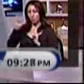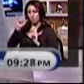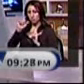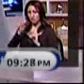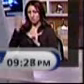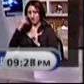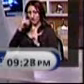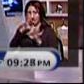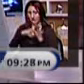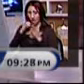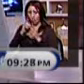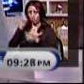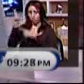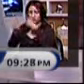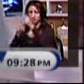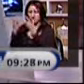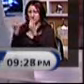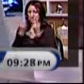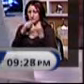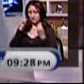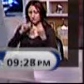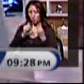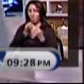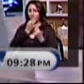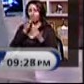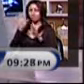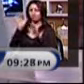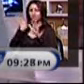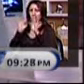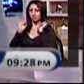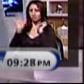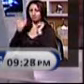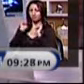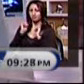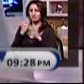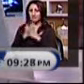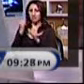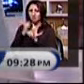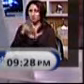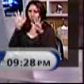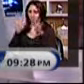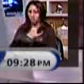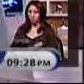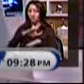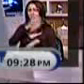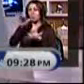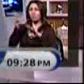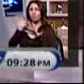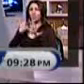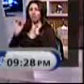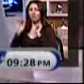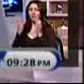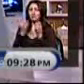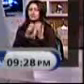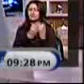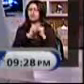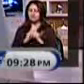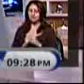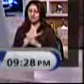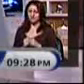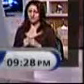طلاب ان امن الدولة تمنعهم. حصل ايه في الانتخابات الاخيرة؟ خسروا خسارة رهيبة. اي